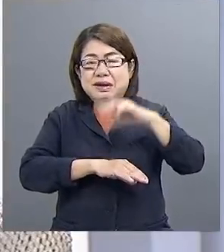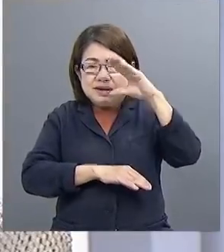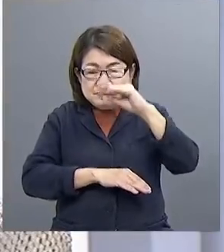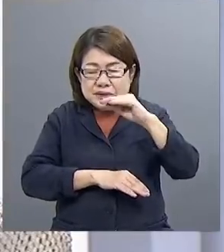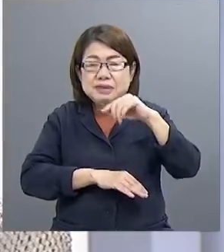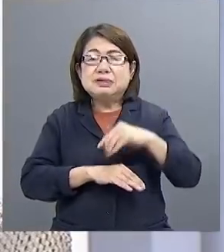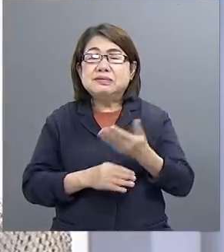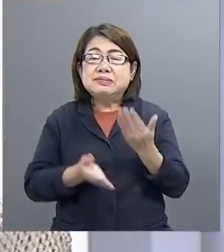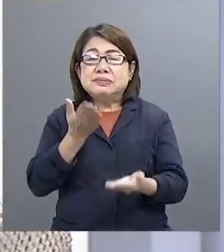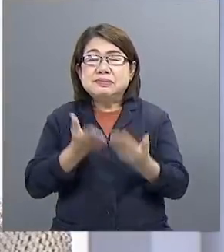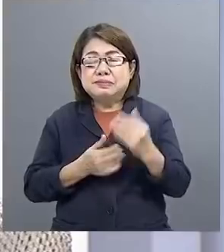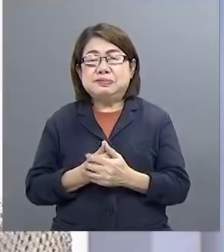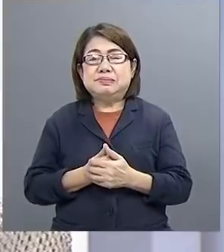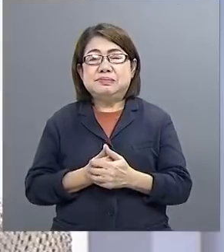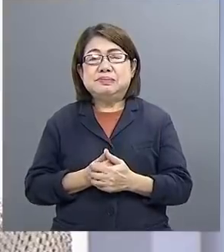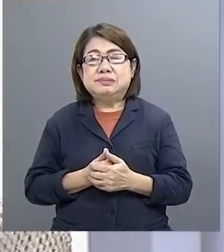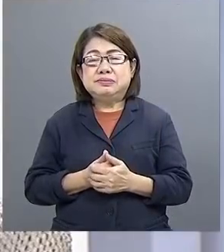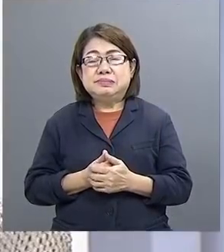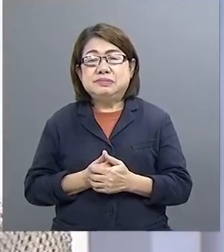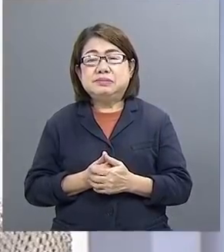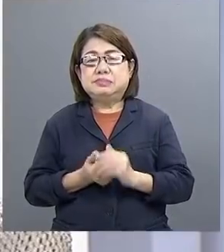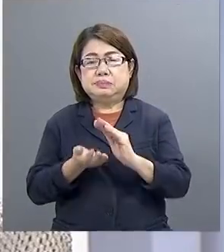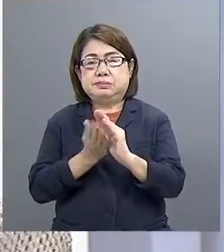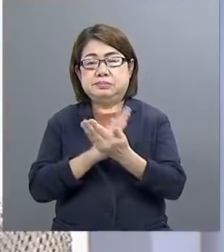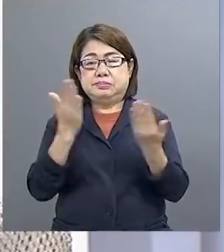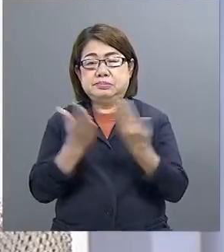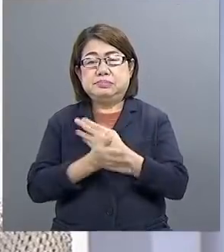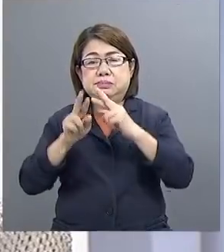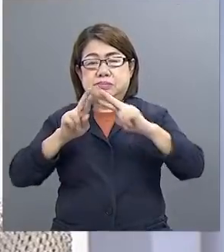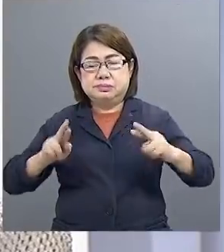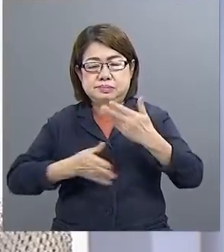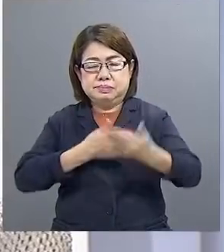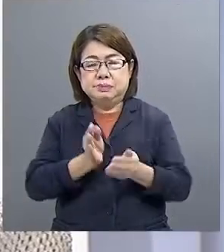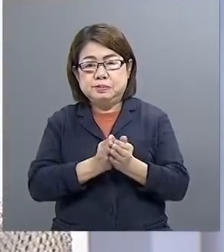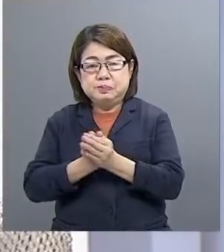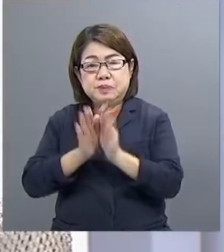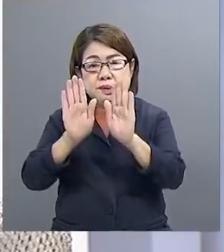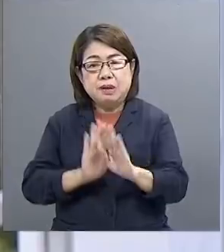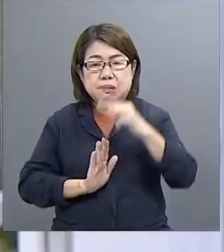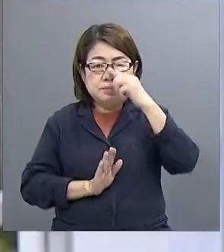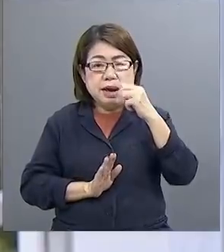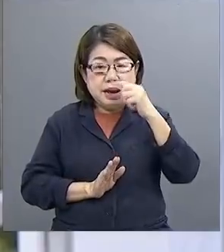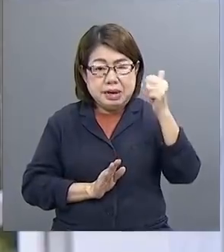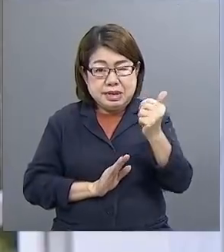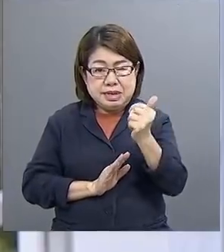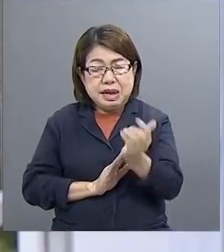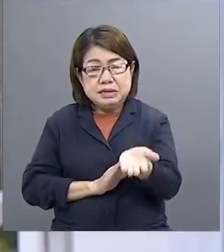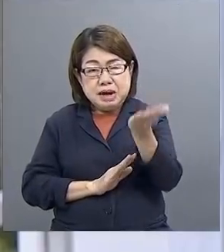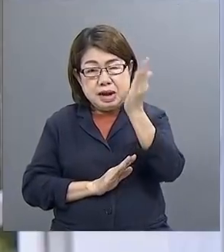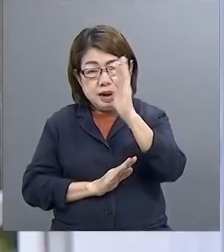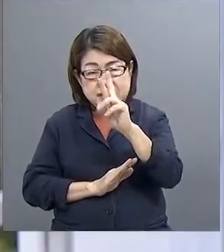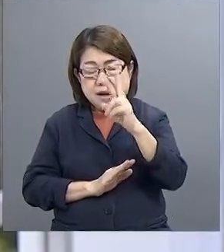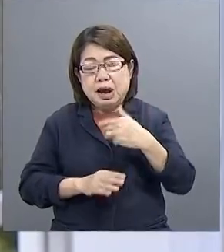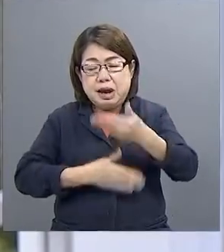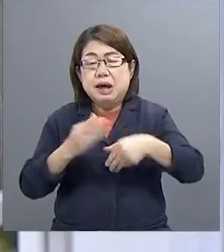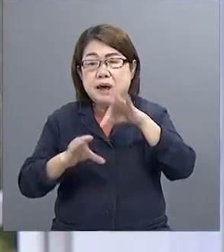กลับเป็นรูปแบบร้านอาหารนี่เป็นอาหารไทยฟิวชั่นเนี่ยผมว่าบรรยากาศน่าจะดีเหมือนกันได้รางวัลขายกาแฟอะไรก็คือขายอาหารๆแล้วก็